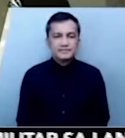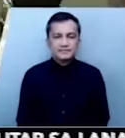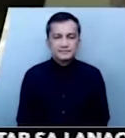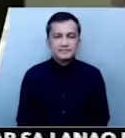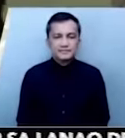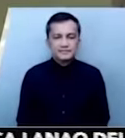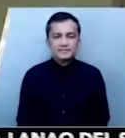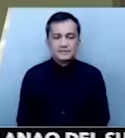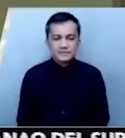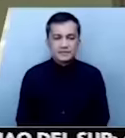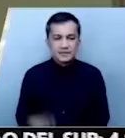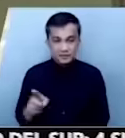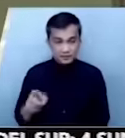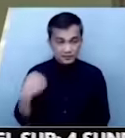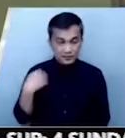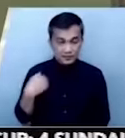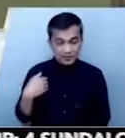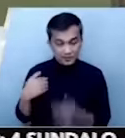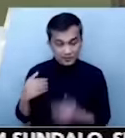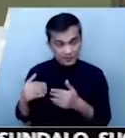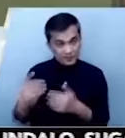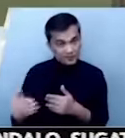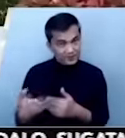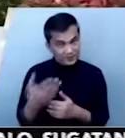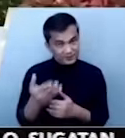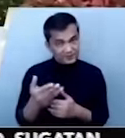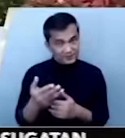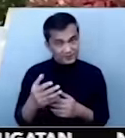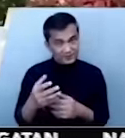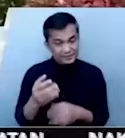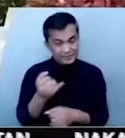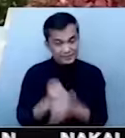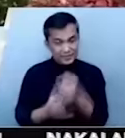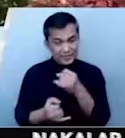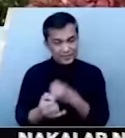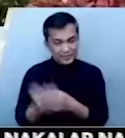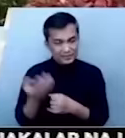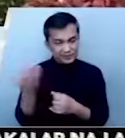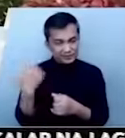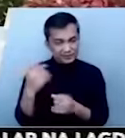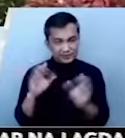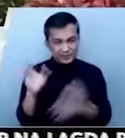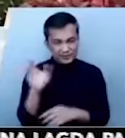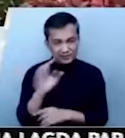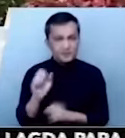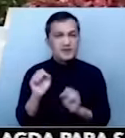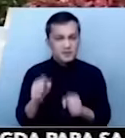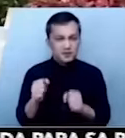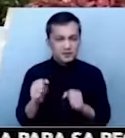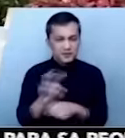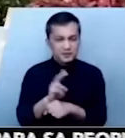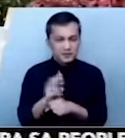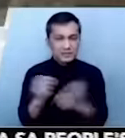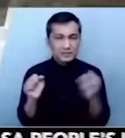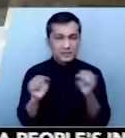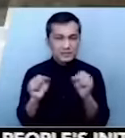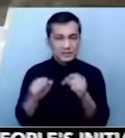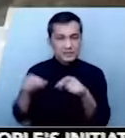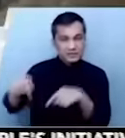Hindi ka pa ba nakaka-move on sa iyong mga jacket nitong Pasko? Pwede pang isuot yan sa lamig ng panahon dito sa